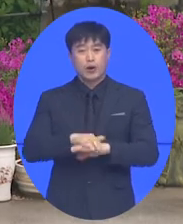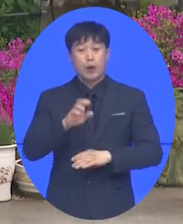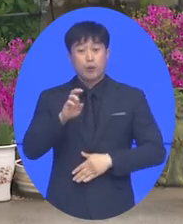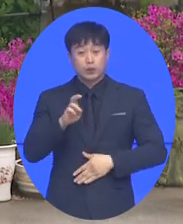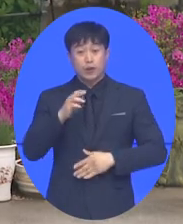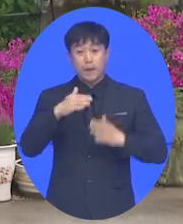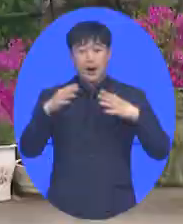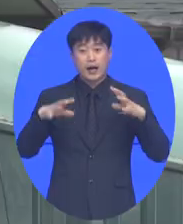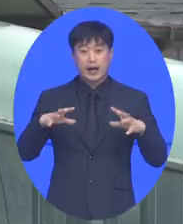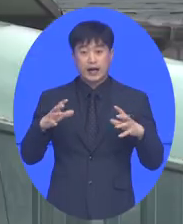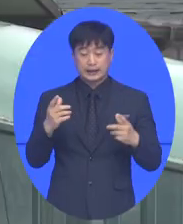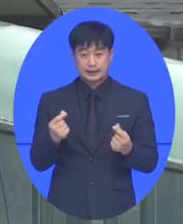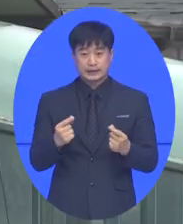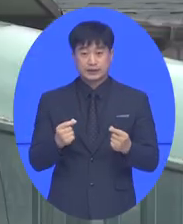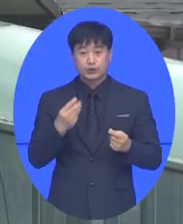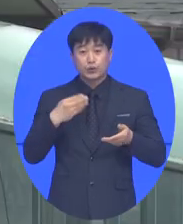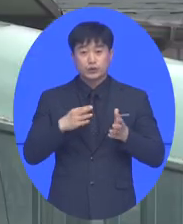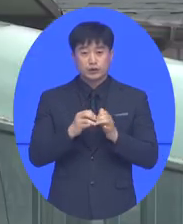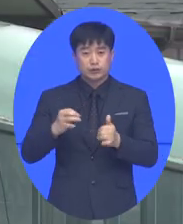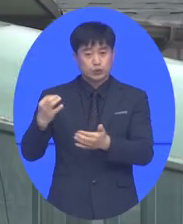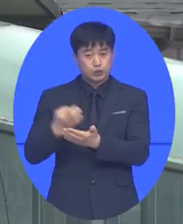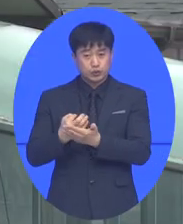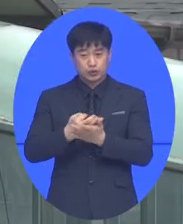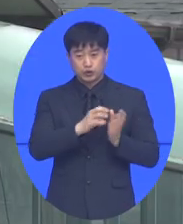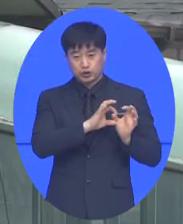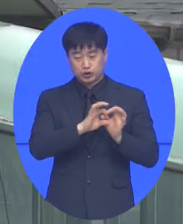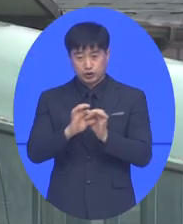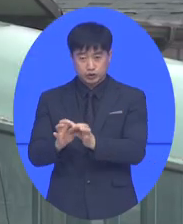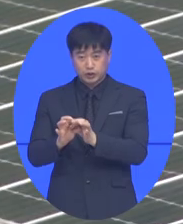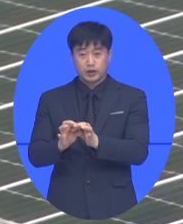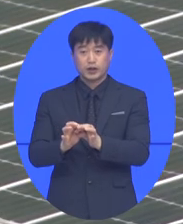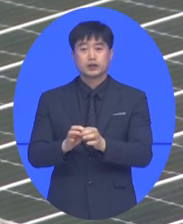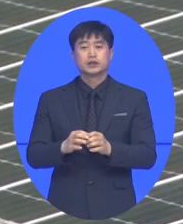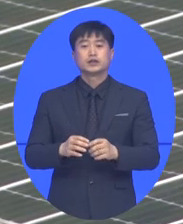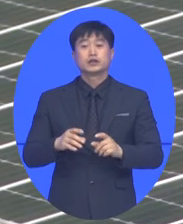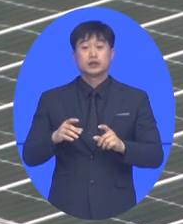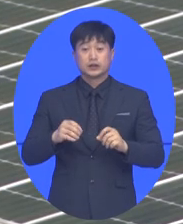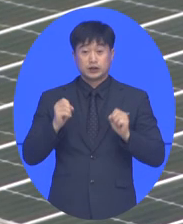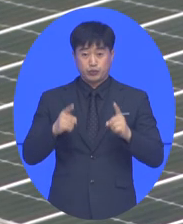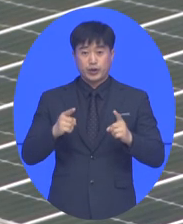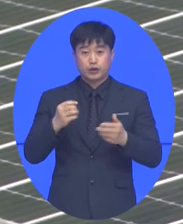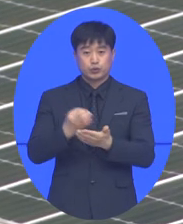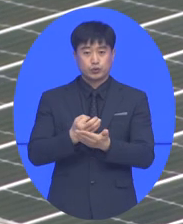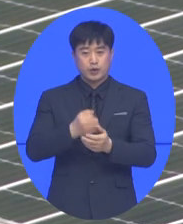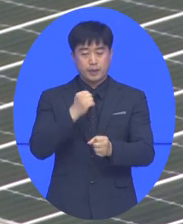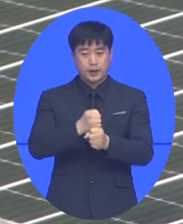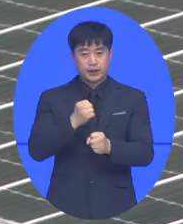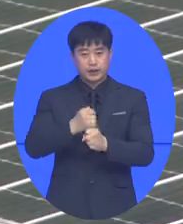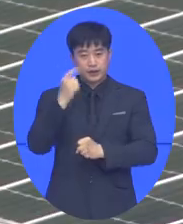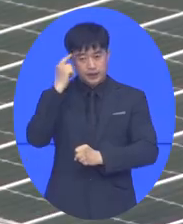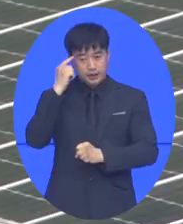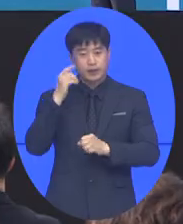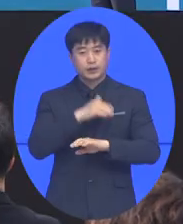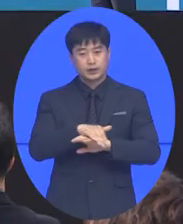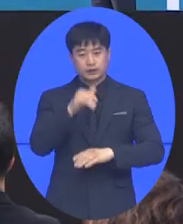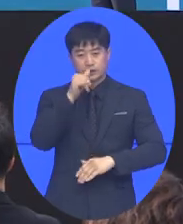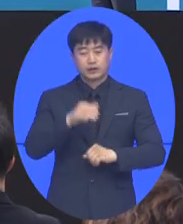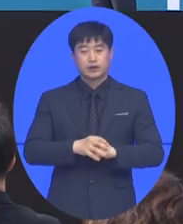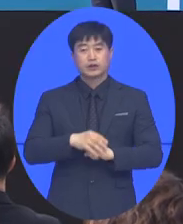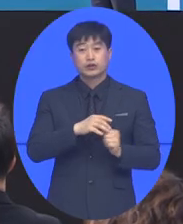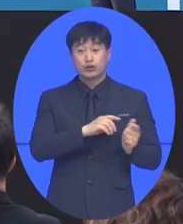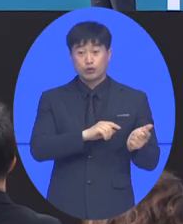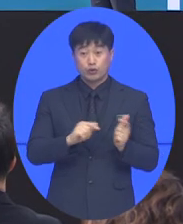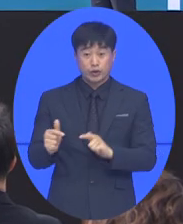포천마을처럼 신재생에너지를 통해 도민 소득으로 이어질 수 있도록 이 분야 기회소득도 만들어낼 구상입니다.